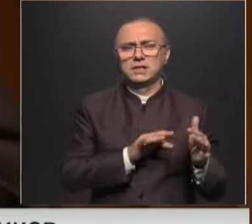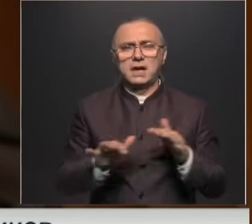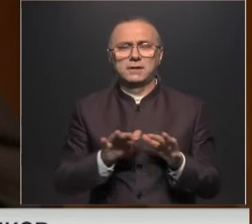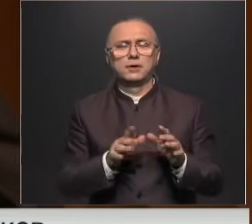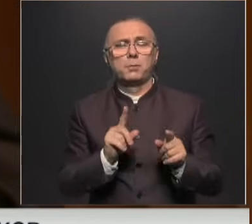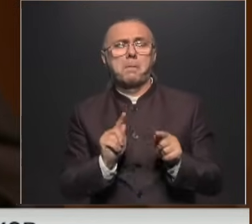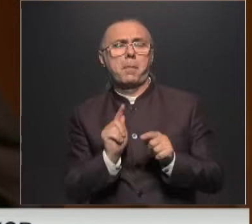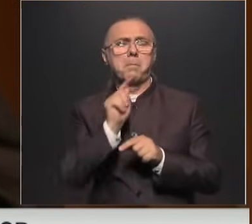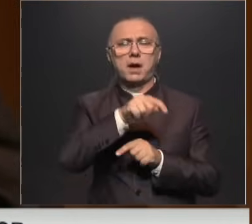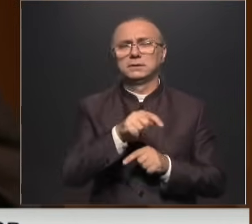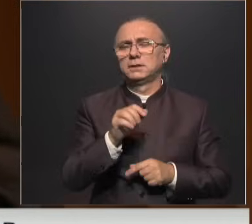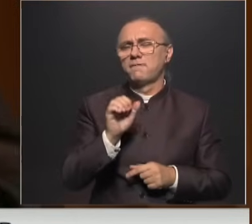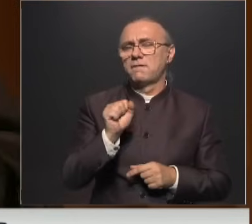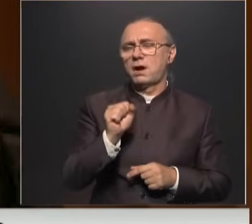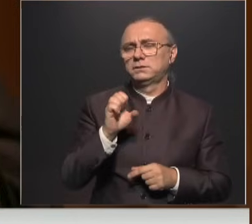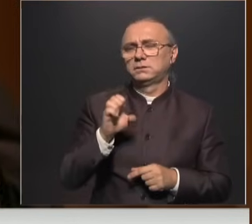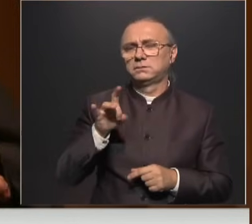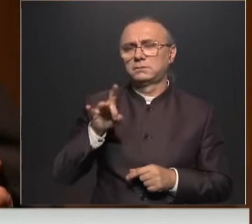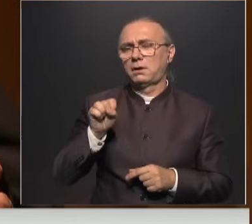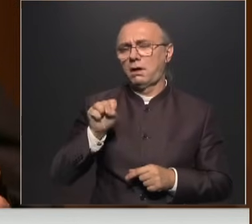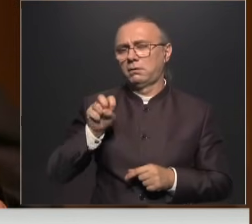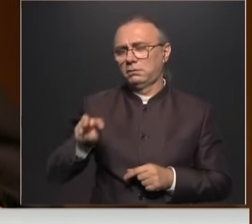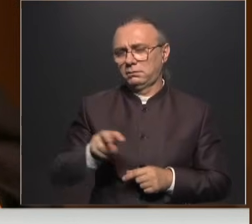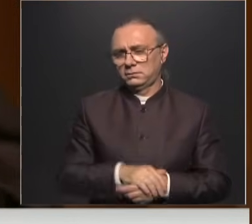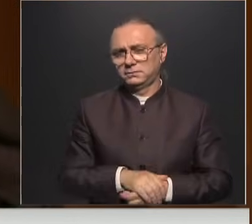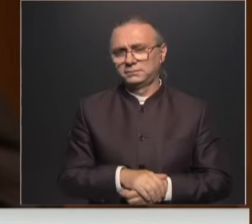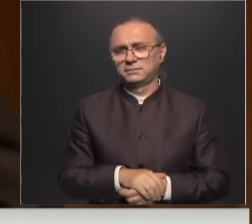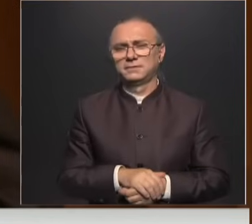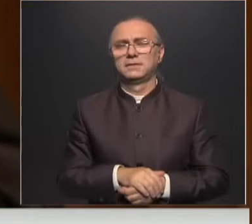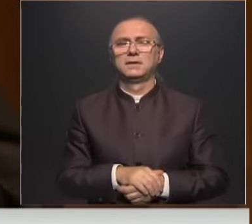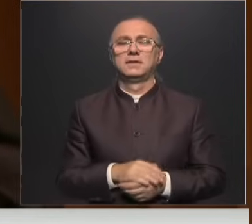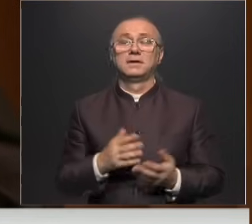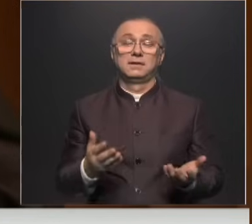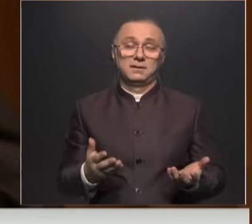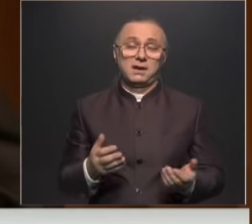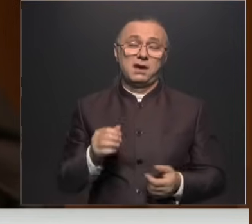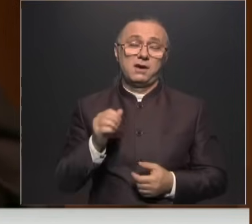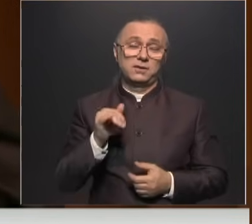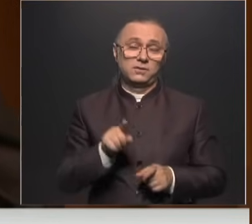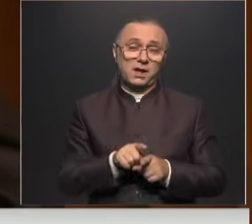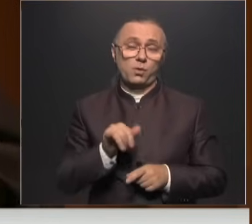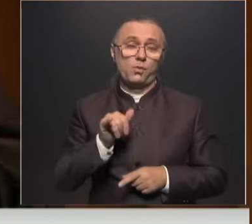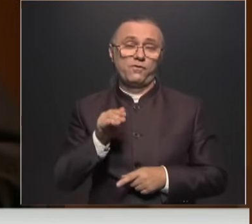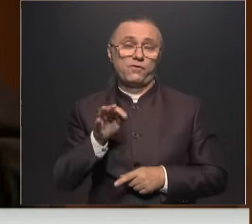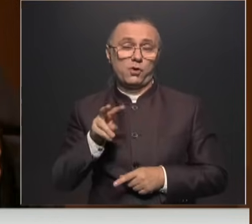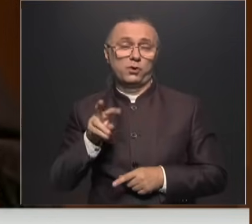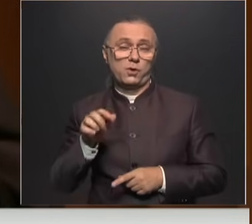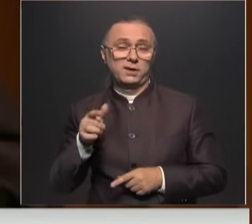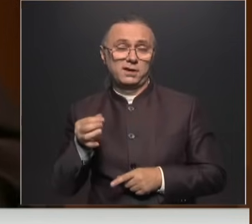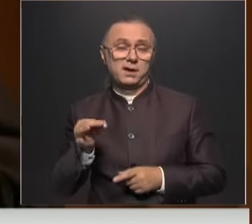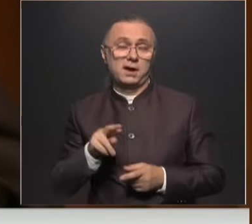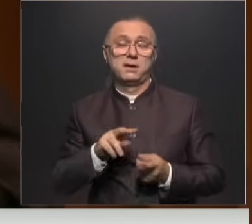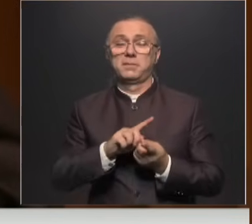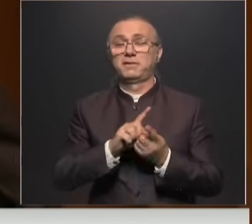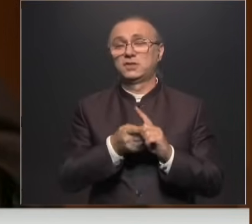загадочными обитателями астрала. Вот так уфология из безобидной псевдонауки превращается в оккультную